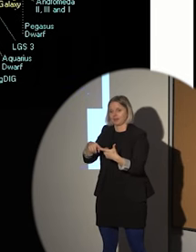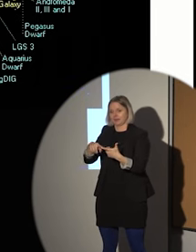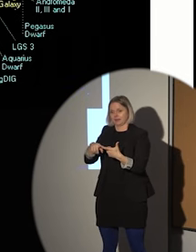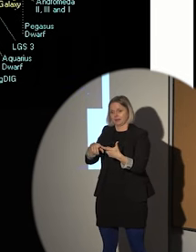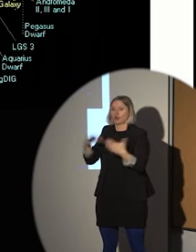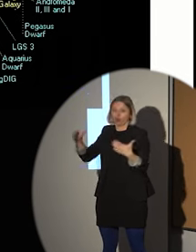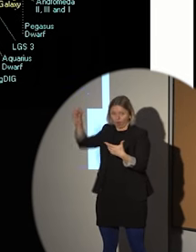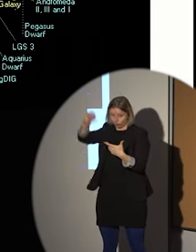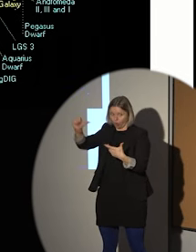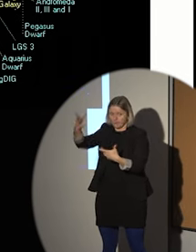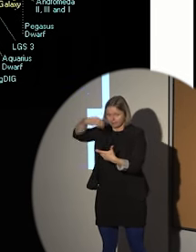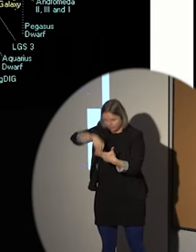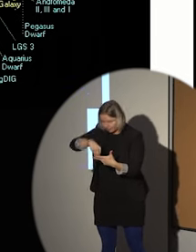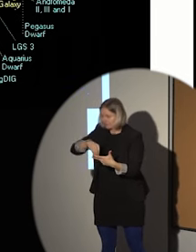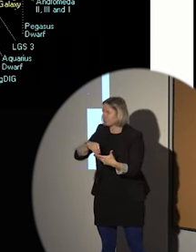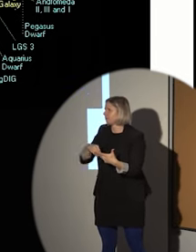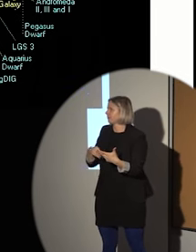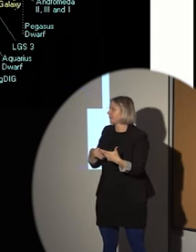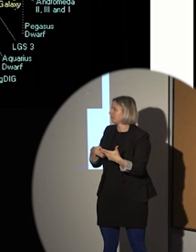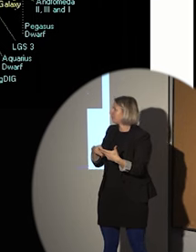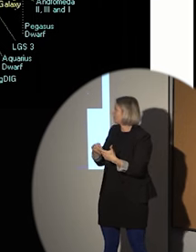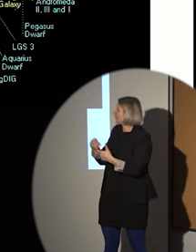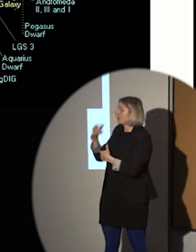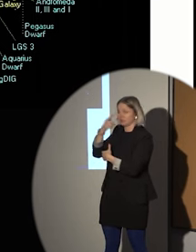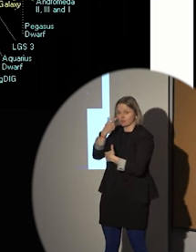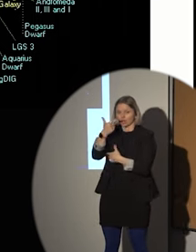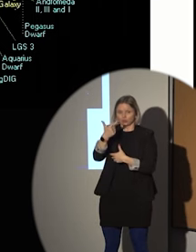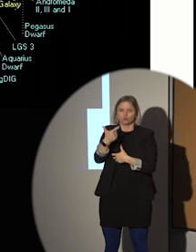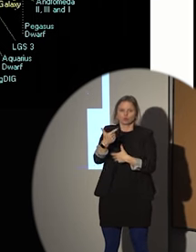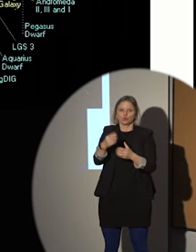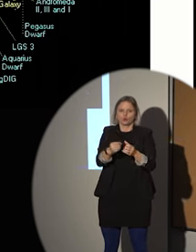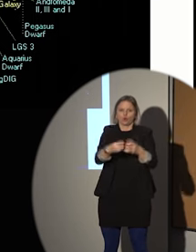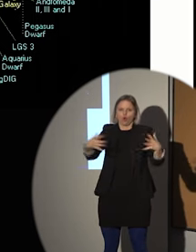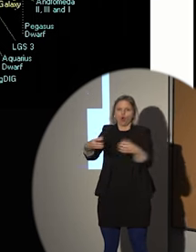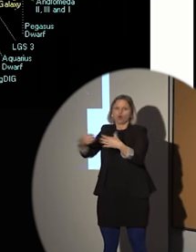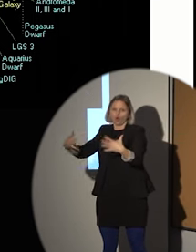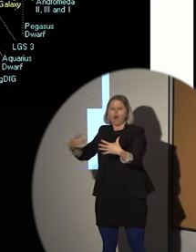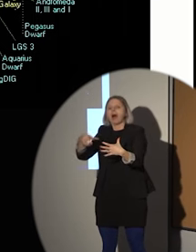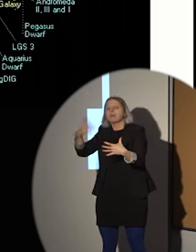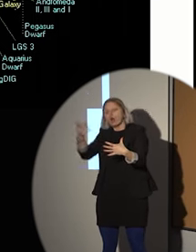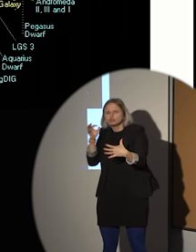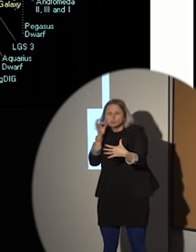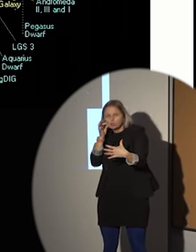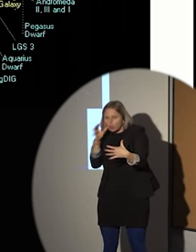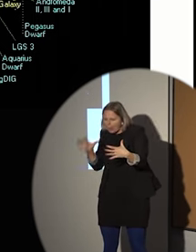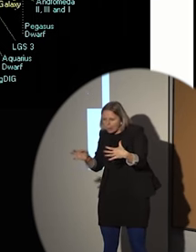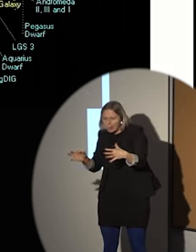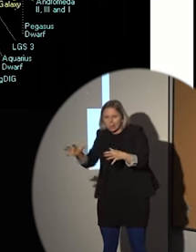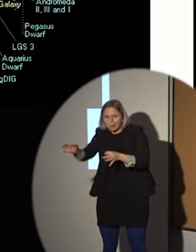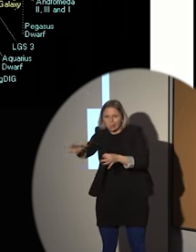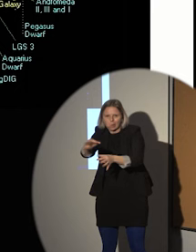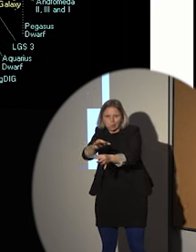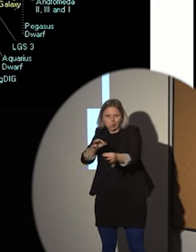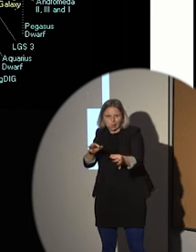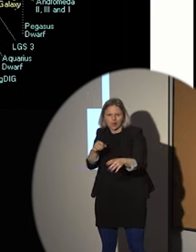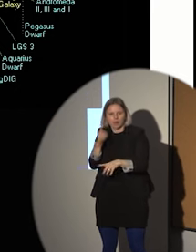galaxie d'Andromède, sachant que ces deux galaxies dominent complètement le paysage. À L2, elles représentent